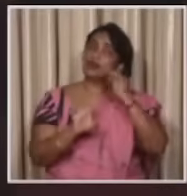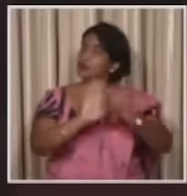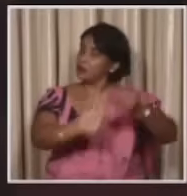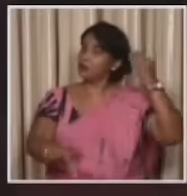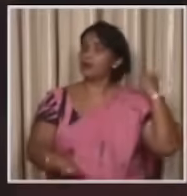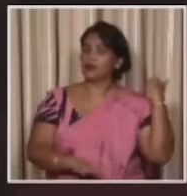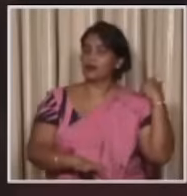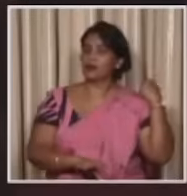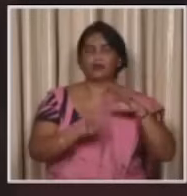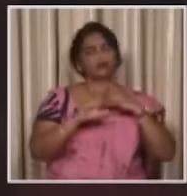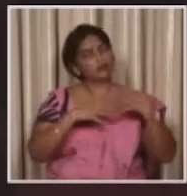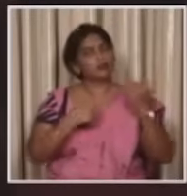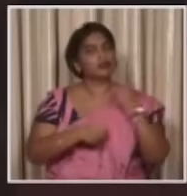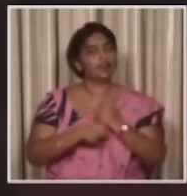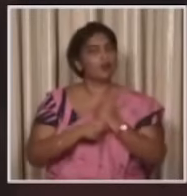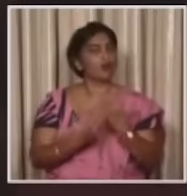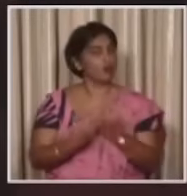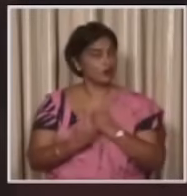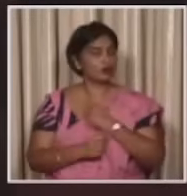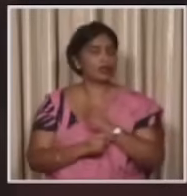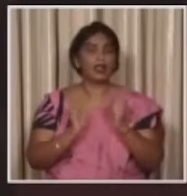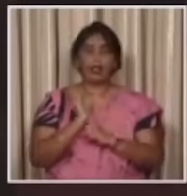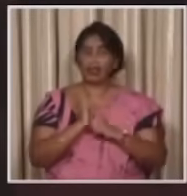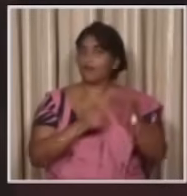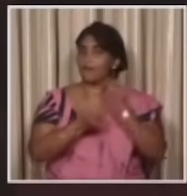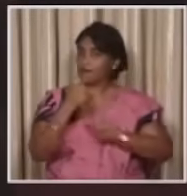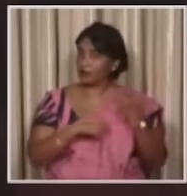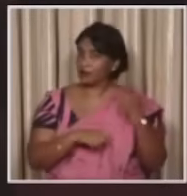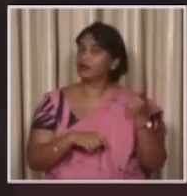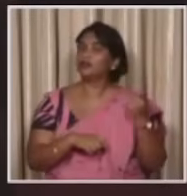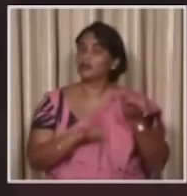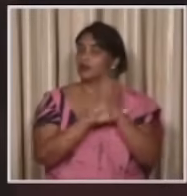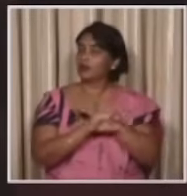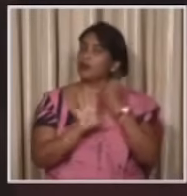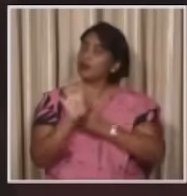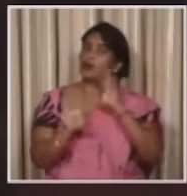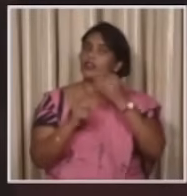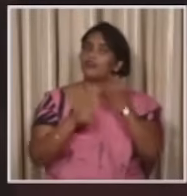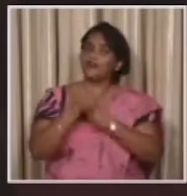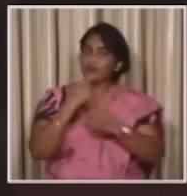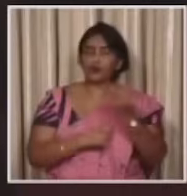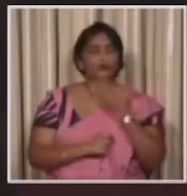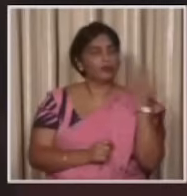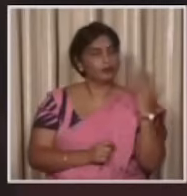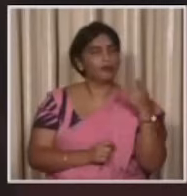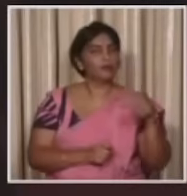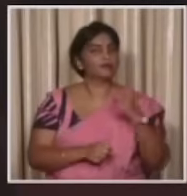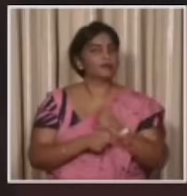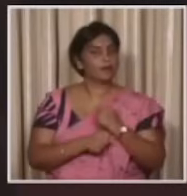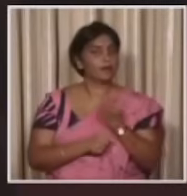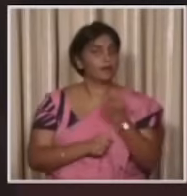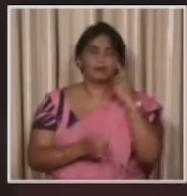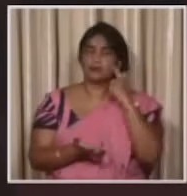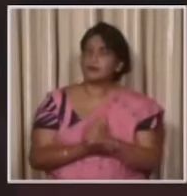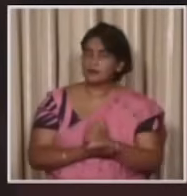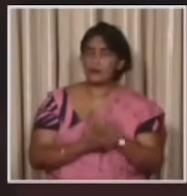ඉස්සෙල්ලා. ඕන ආණ්ඩුවකට අවශ්‍යතාවය තිබුණා නම් ලෙකෝ එක විකුණලා දාන්න පහුගිය අවුරුදු 40ක විකුණන්න තිබුණා. මේ ආණ්ඩුවට මුදල්